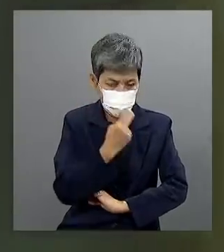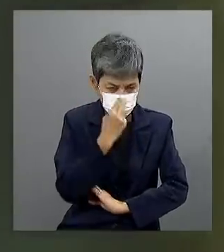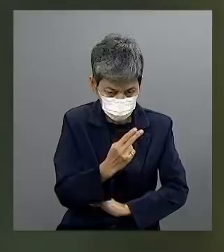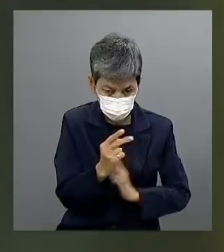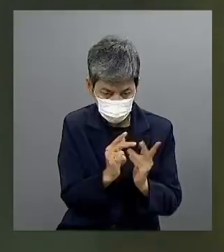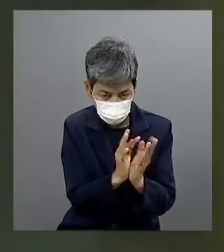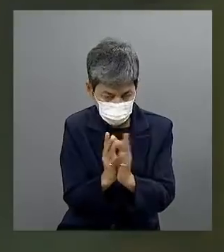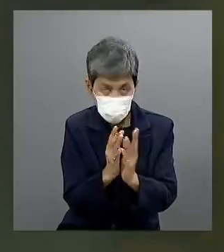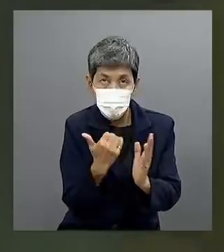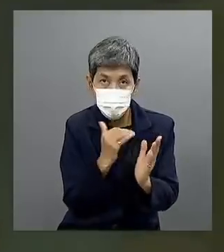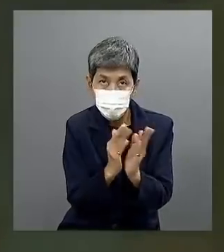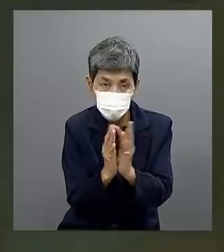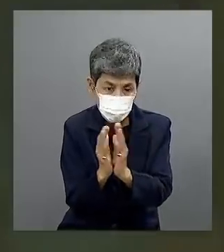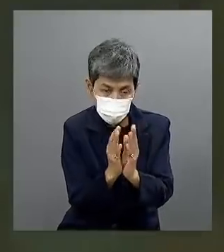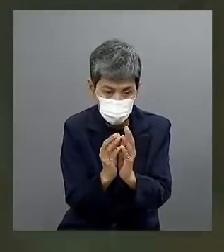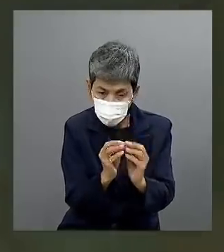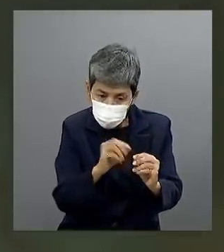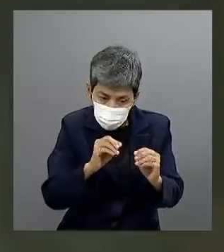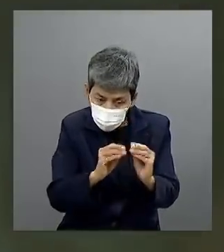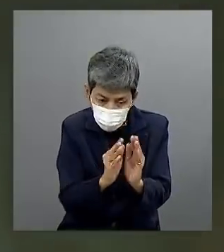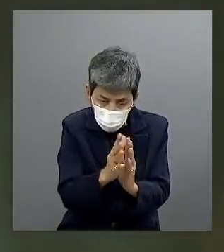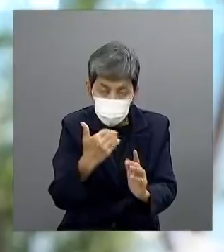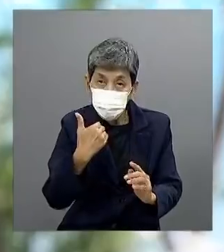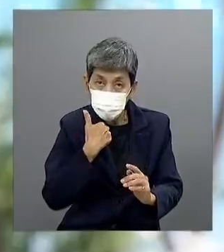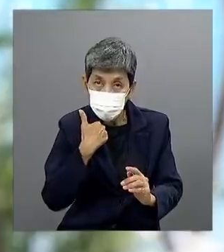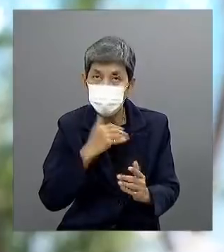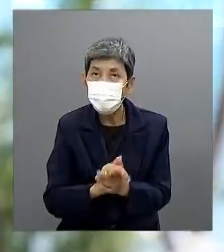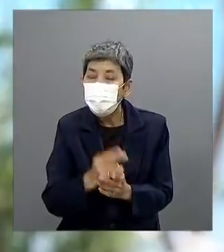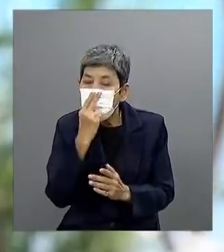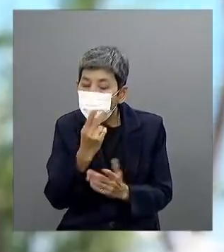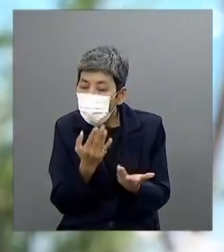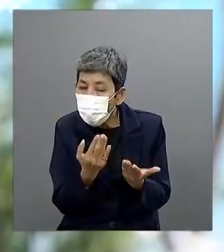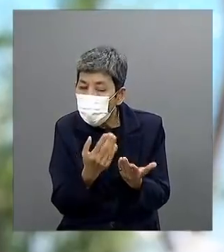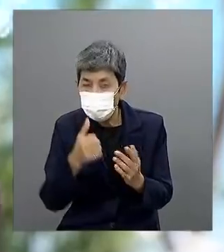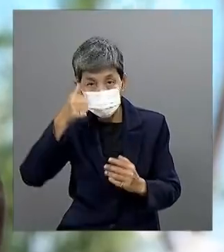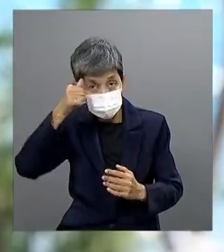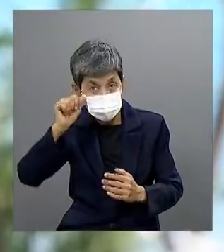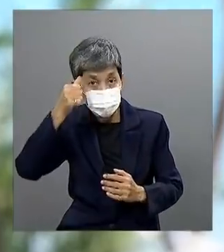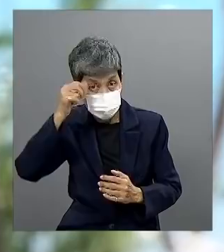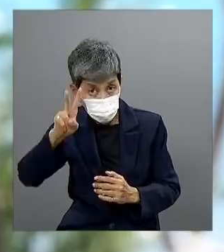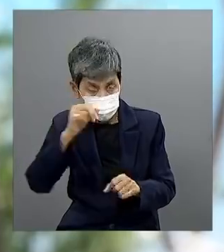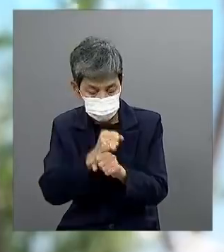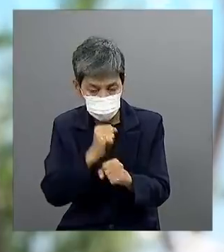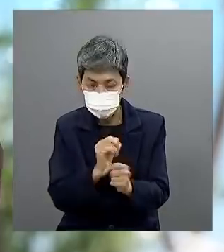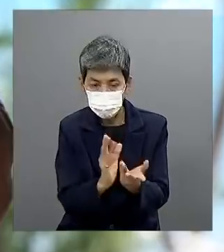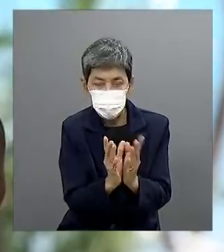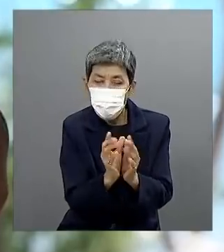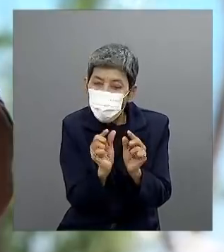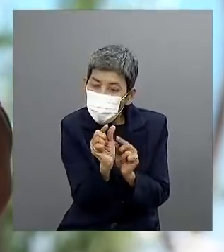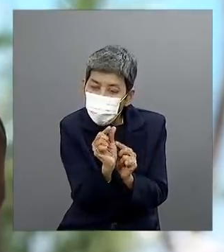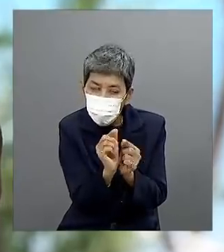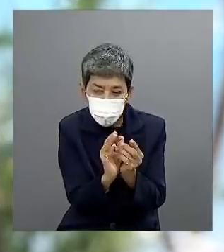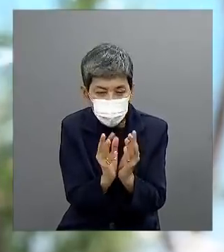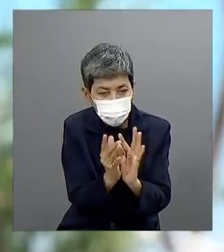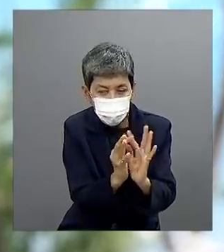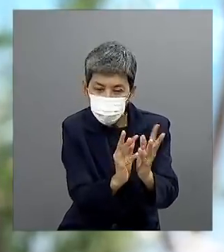การผสมกันได้มากน้อยเพียงใดครับแล้วเราก็จะทิ้งไว้ประมาณ2คืนนะครับเพื่อให้มันเป็นตัวอ่อนที่เริ่มว่ายน้ำพอมันเริ่มว่าย